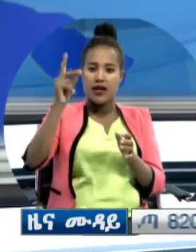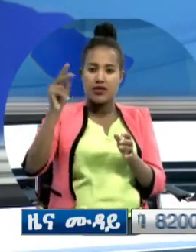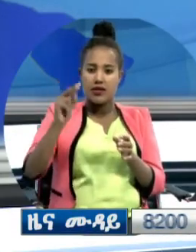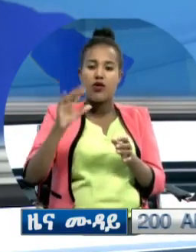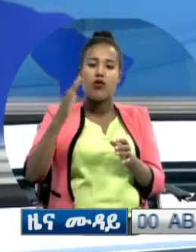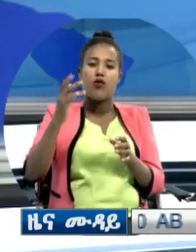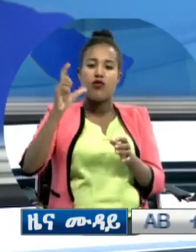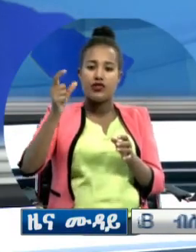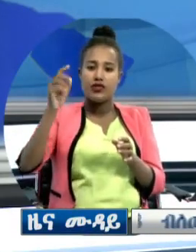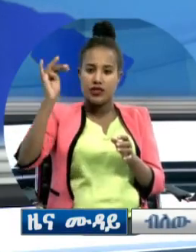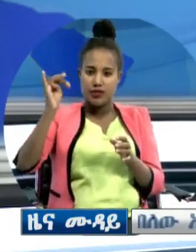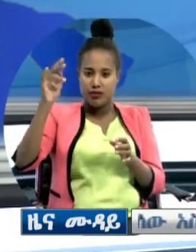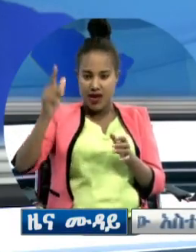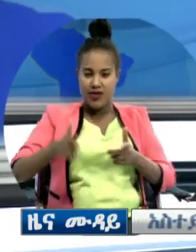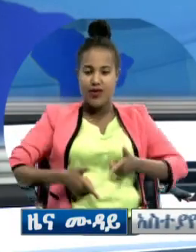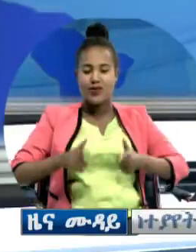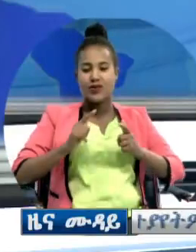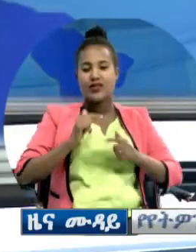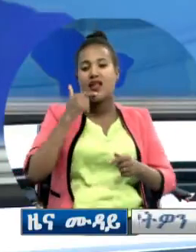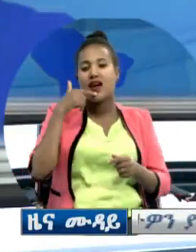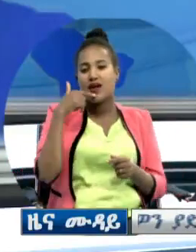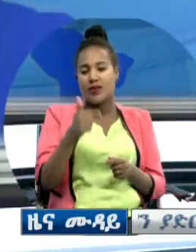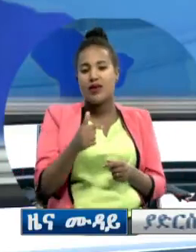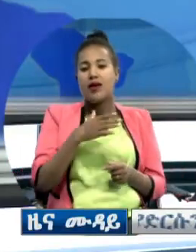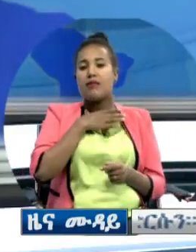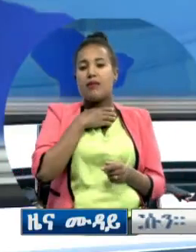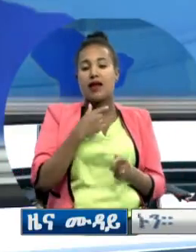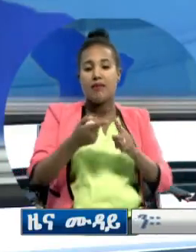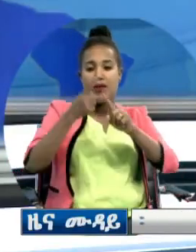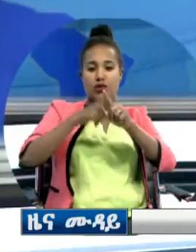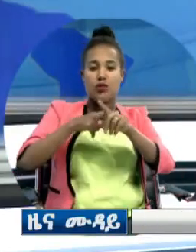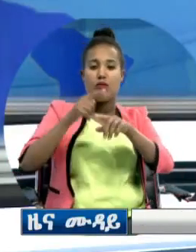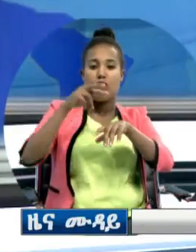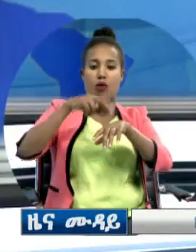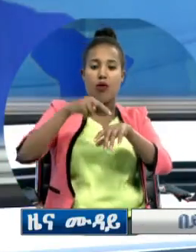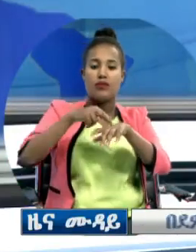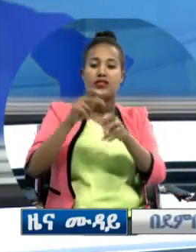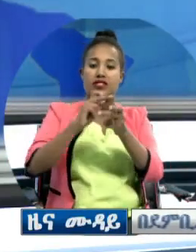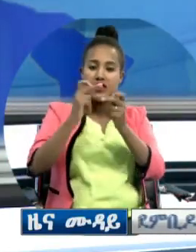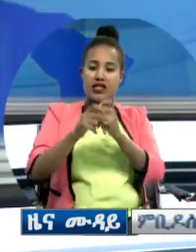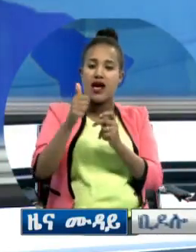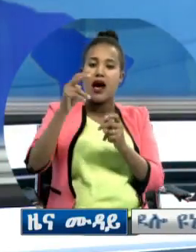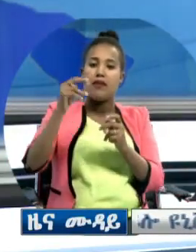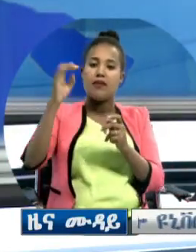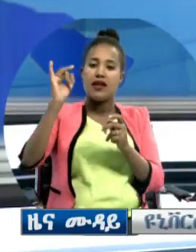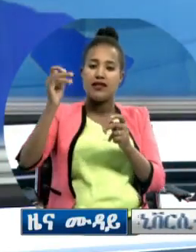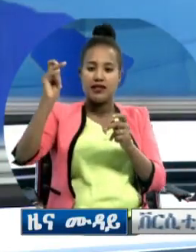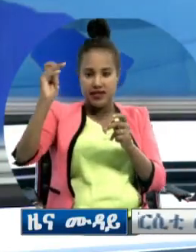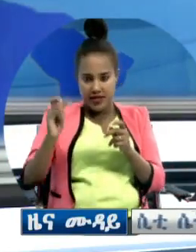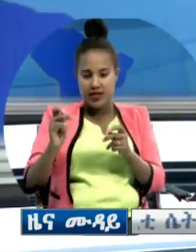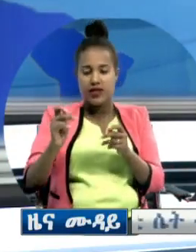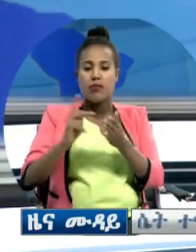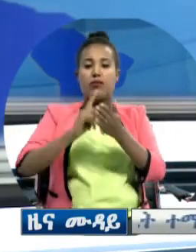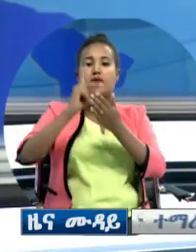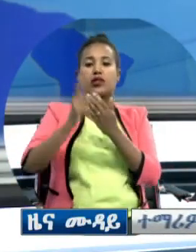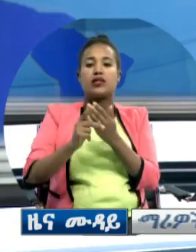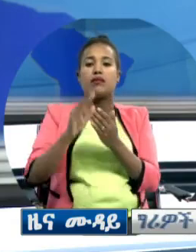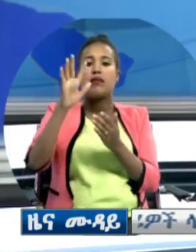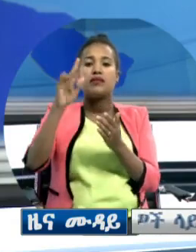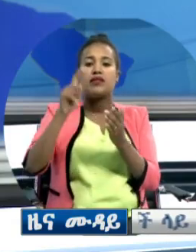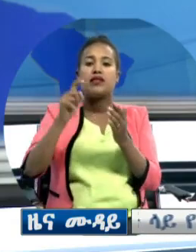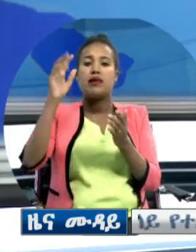ጎፍጭማ ታዳጊ ከተማ ነዋሪዎች ተናገሩ። በአማራ መልሶ መቋቋምና ልማት ድርጅት አመል የጆን ሪግ ዋሽ ፕሮጀክት